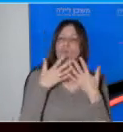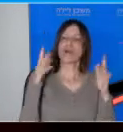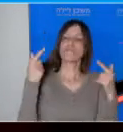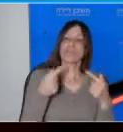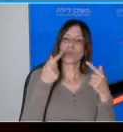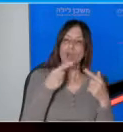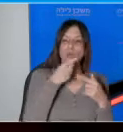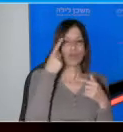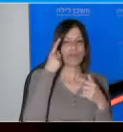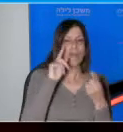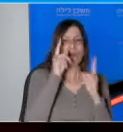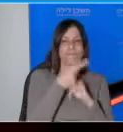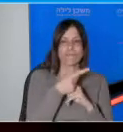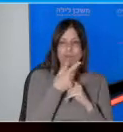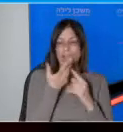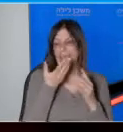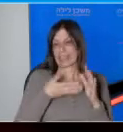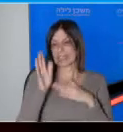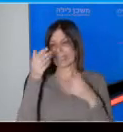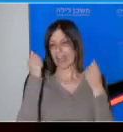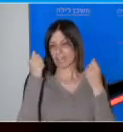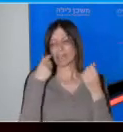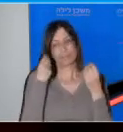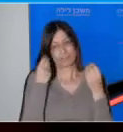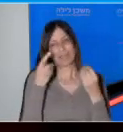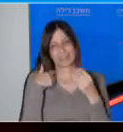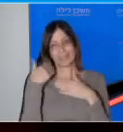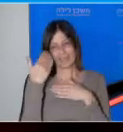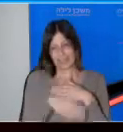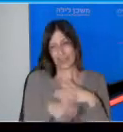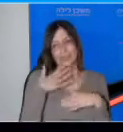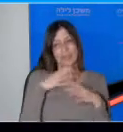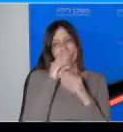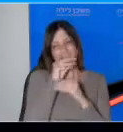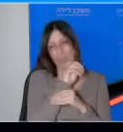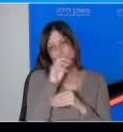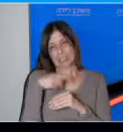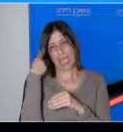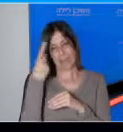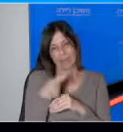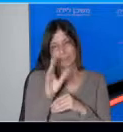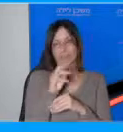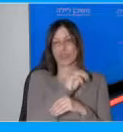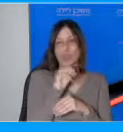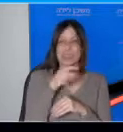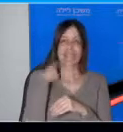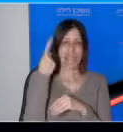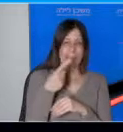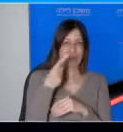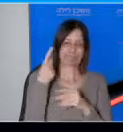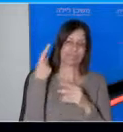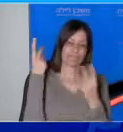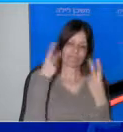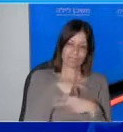ויכוח בפני עצמו, כן. איך נצא להפגין? את מרימה להנחתה, אבל אנחנו נפסיק עם זה, כי אנחנו רוצים גם להתעסק עם הנושא הבא. הנושא הבא, למיטב